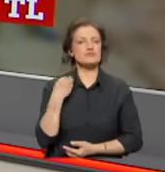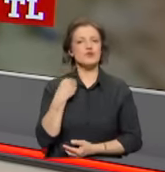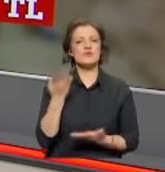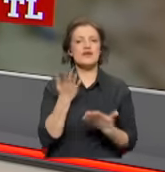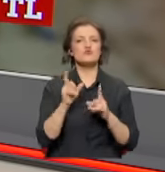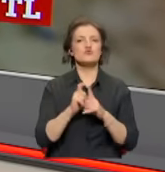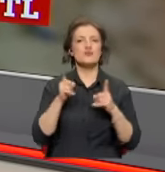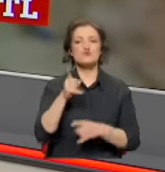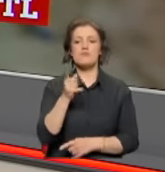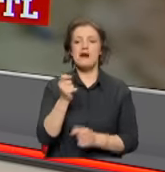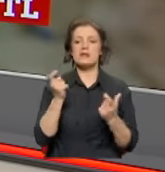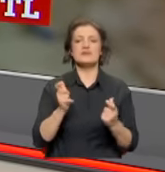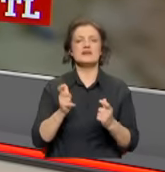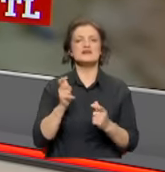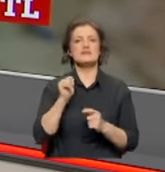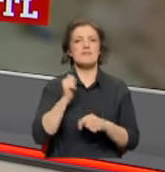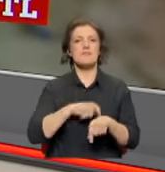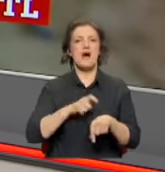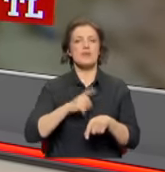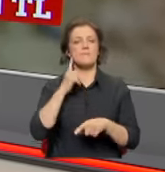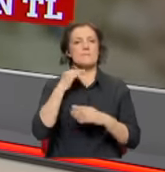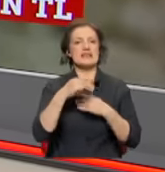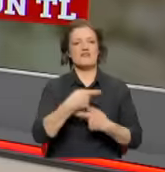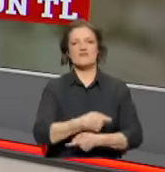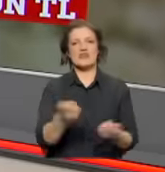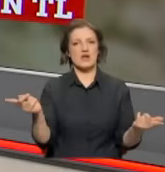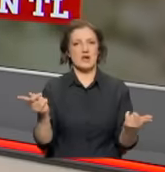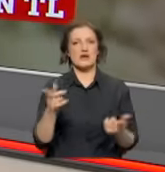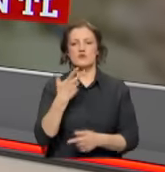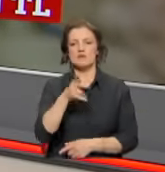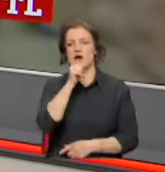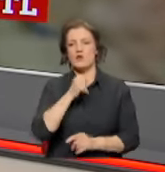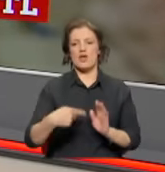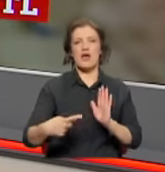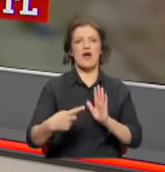durumda. Bir de şu paralar ne zaman millete dağıtılacak. Aynı zamanda 3600 ek